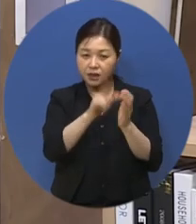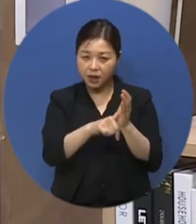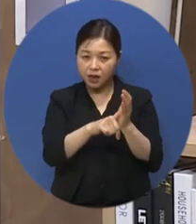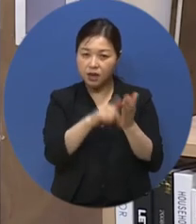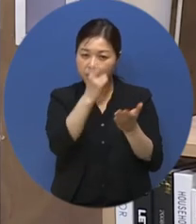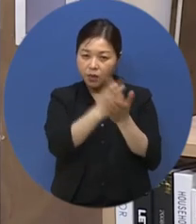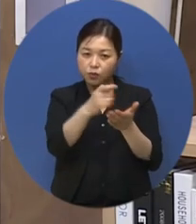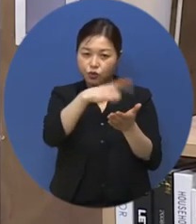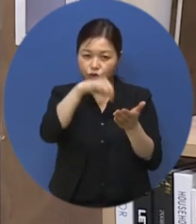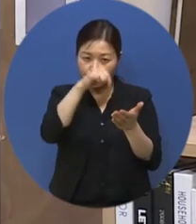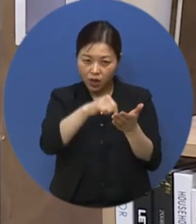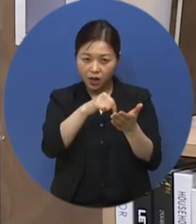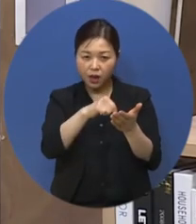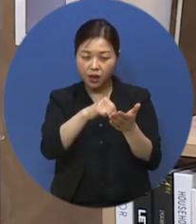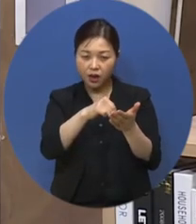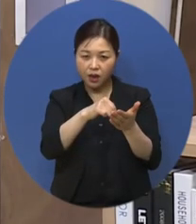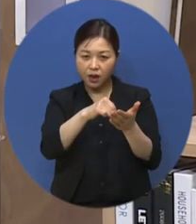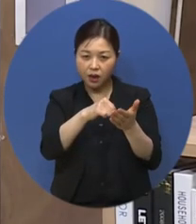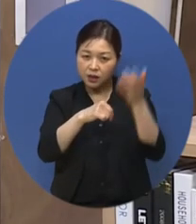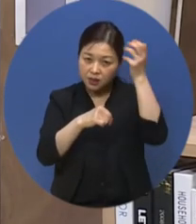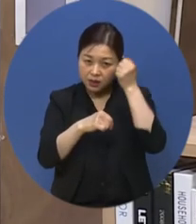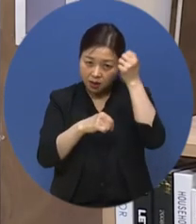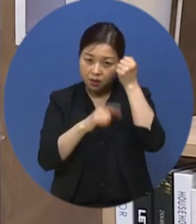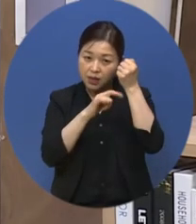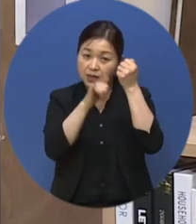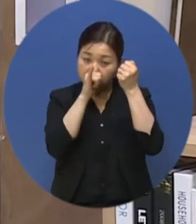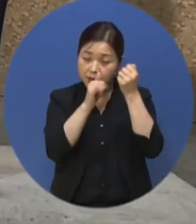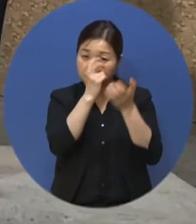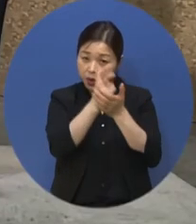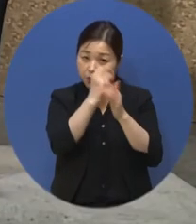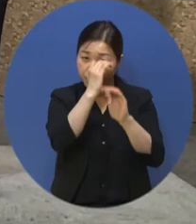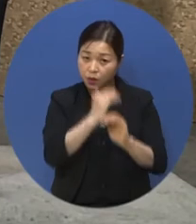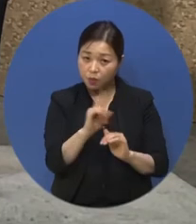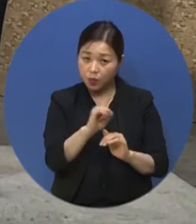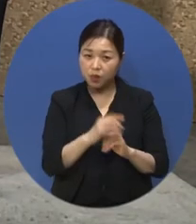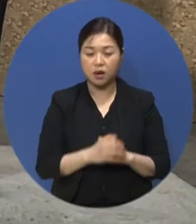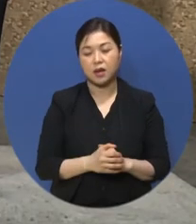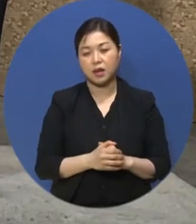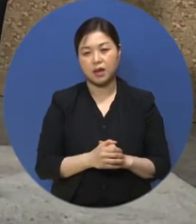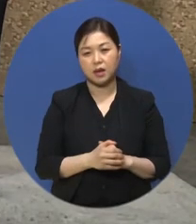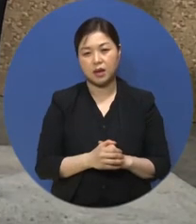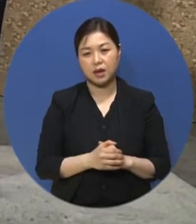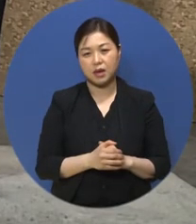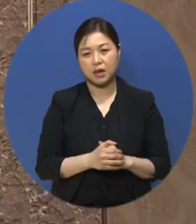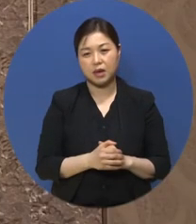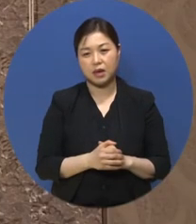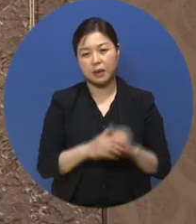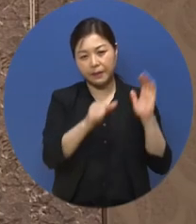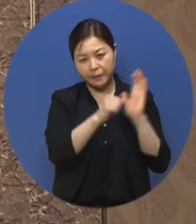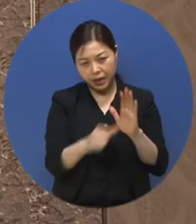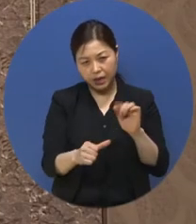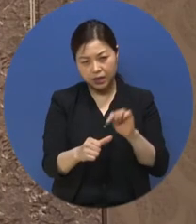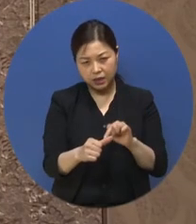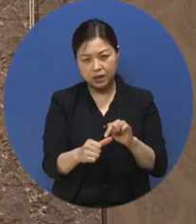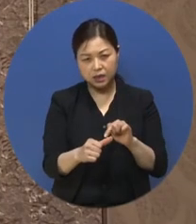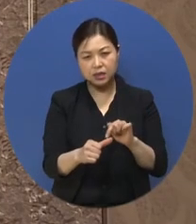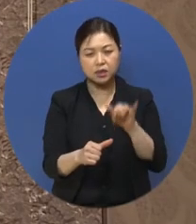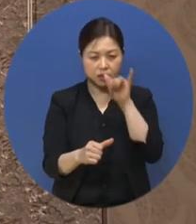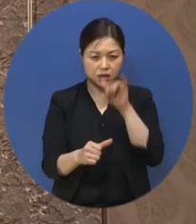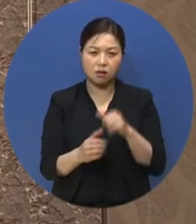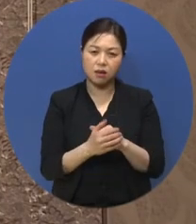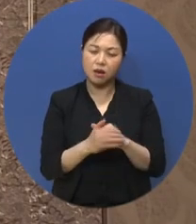중에서 뭐 기억에 남는 조례 아니라든지 안 된 게 있어요. 안 된 게. 지금은 됐는지는 모르겠는데